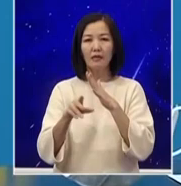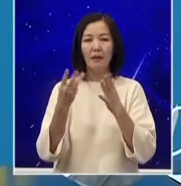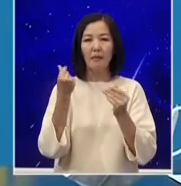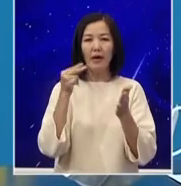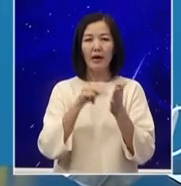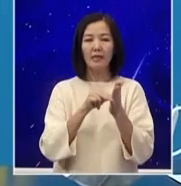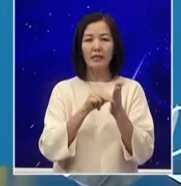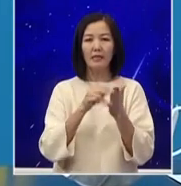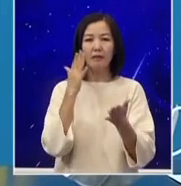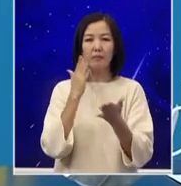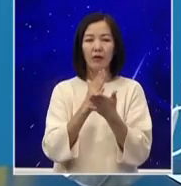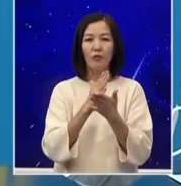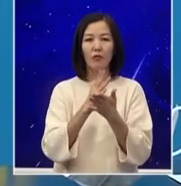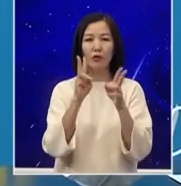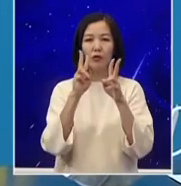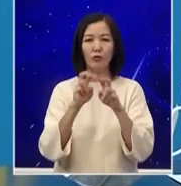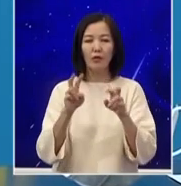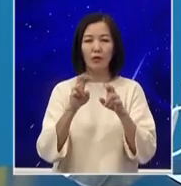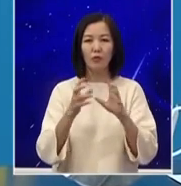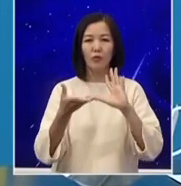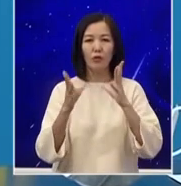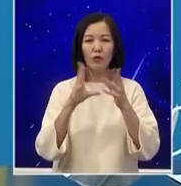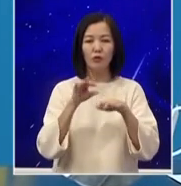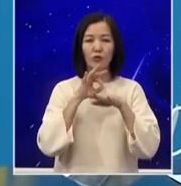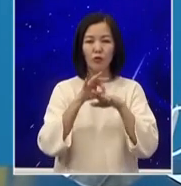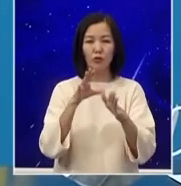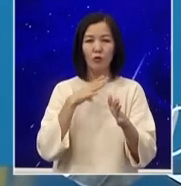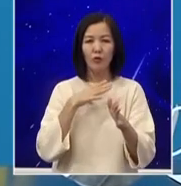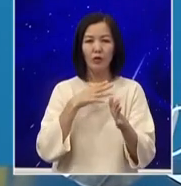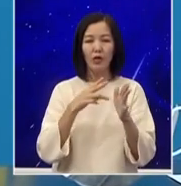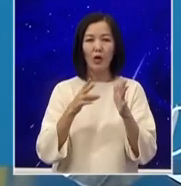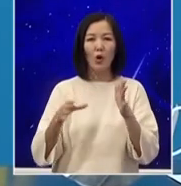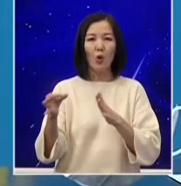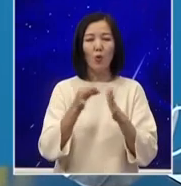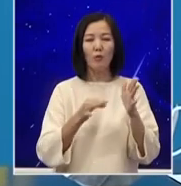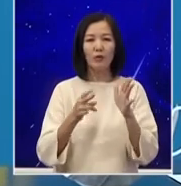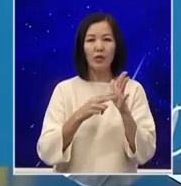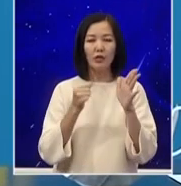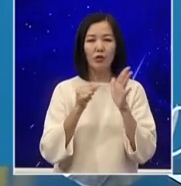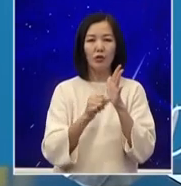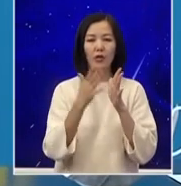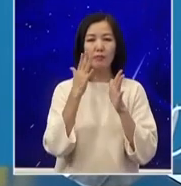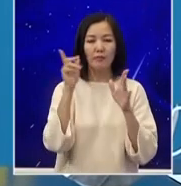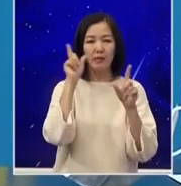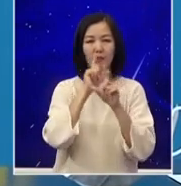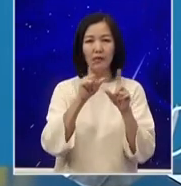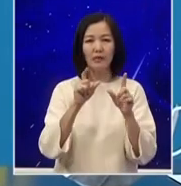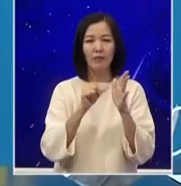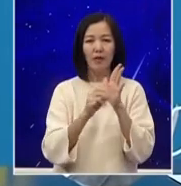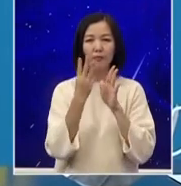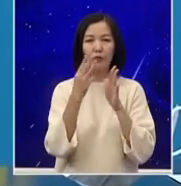мен болуына мониторинг жүргізілуде. Облыстың 765 мектебі мен 63